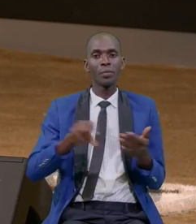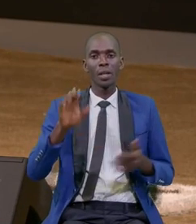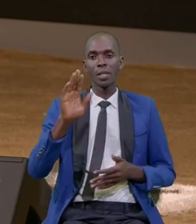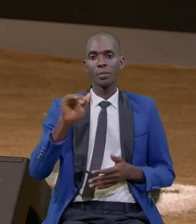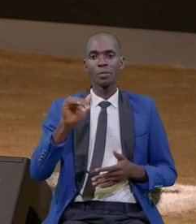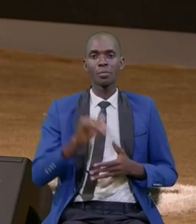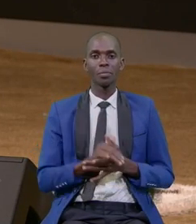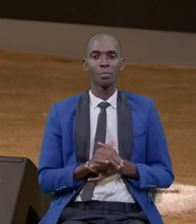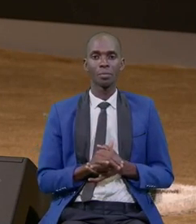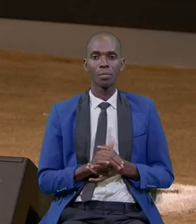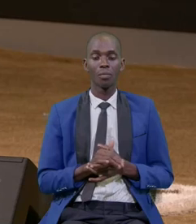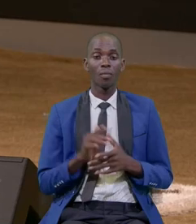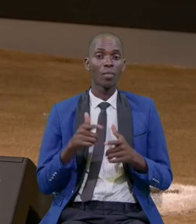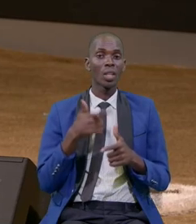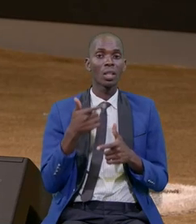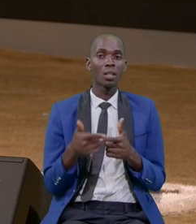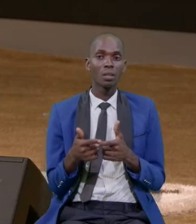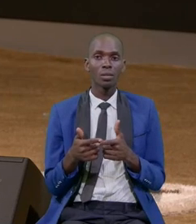15. 15 dit,